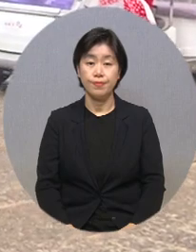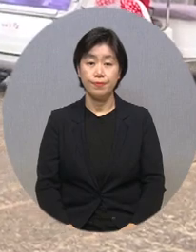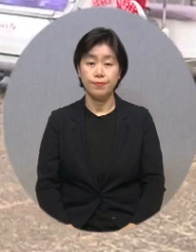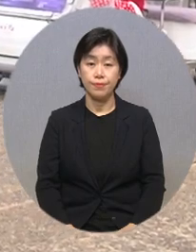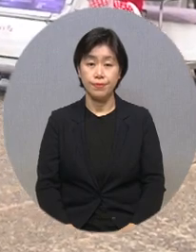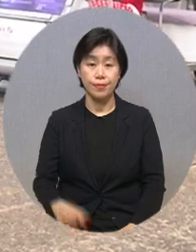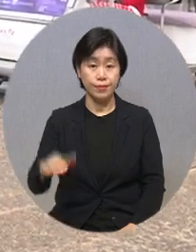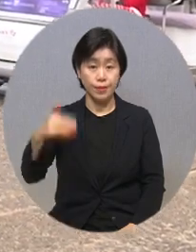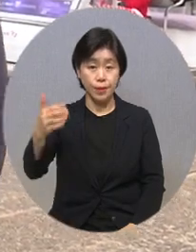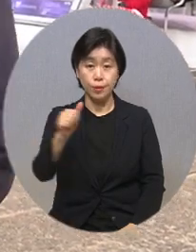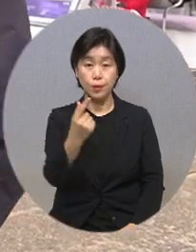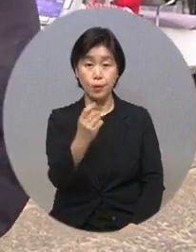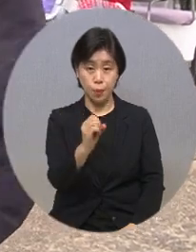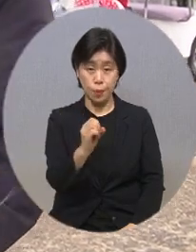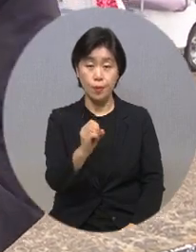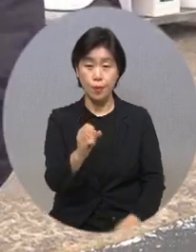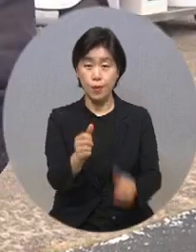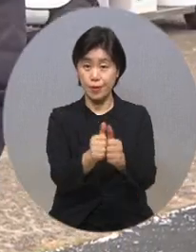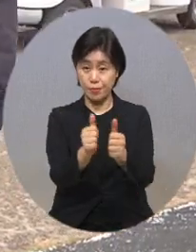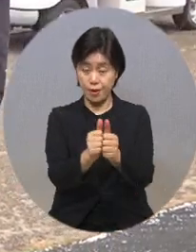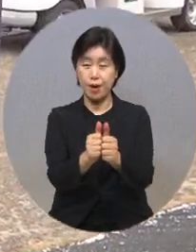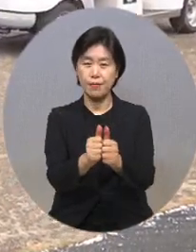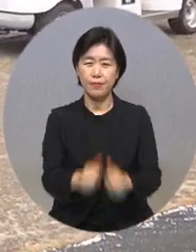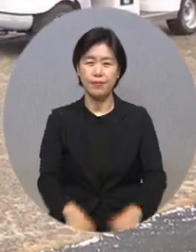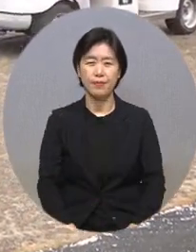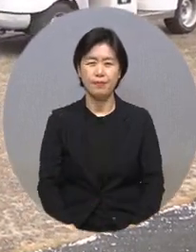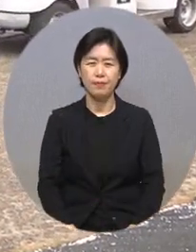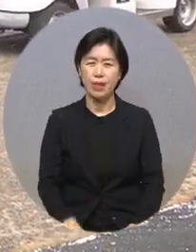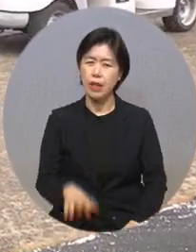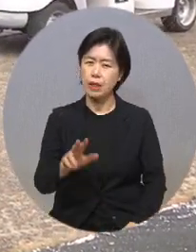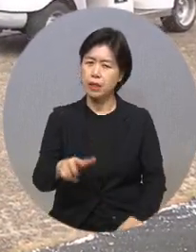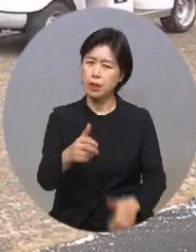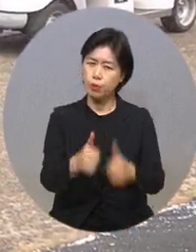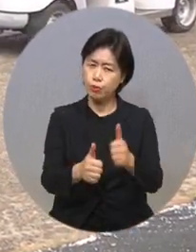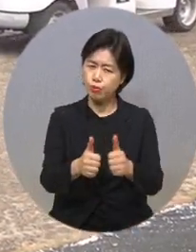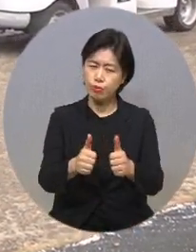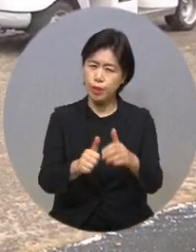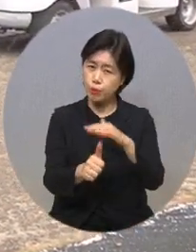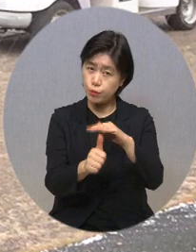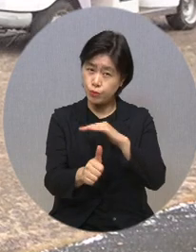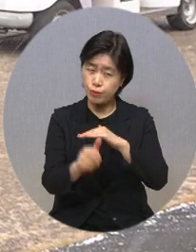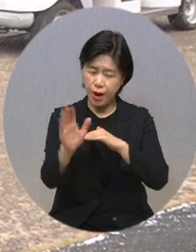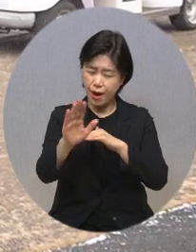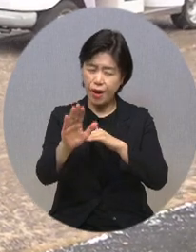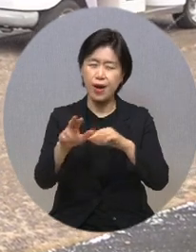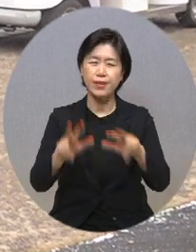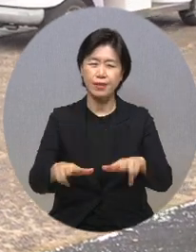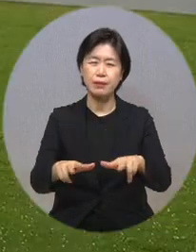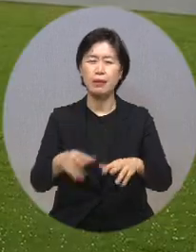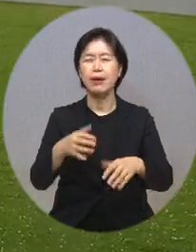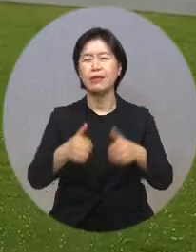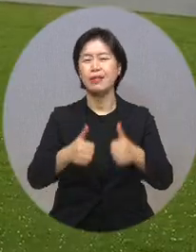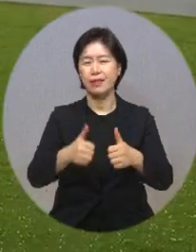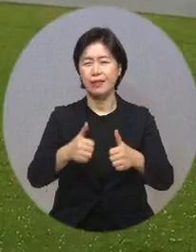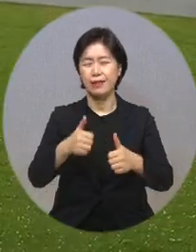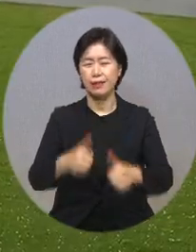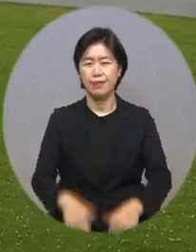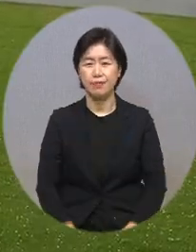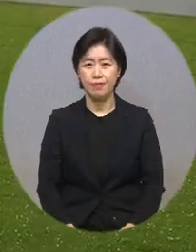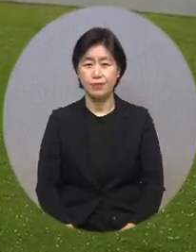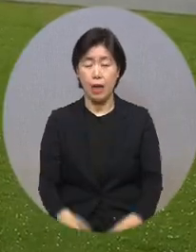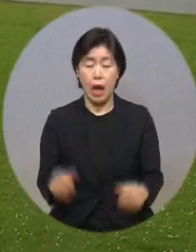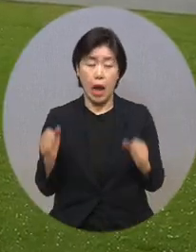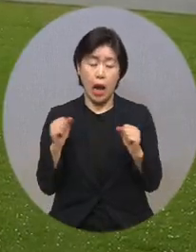자, 다음은 홍인규 선수의 선수는 아니죠, 아주. 그래도 가상의 테스트니까. 그렇죠. 오,